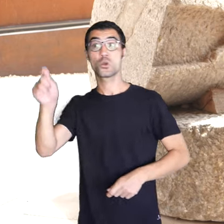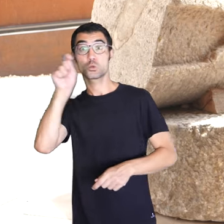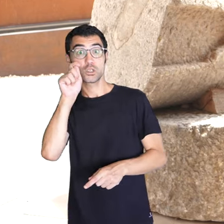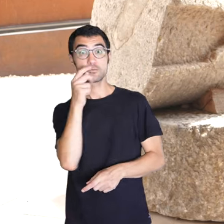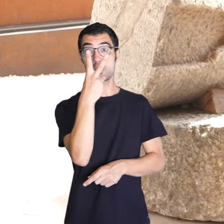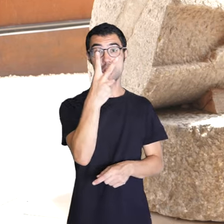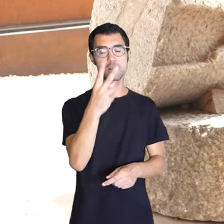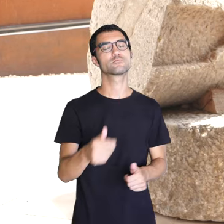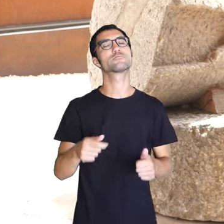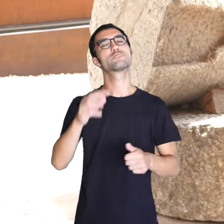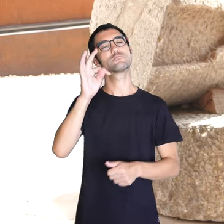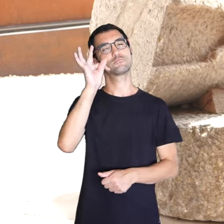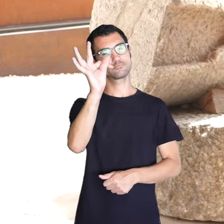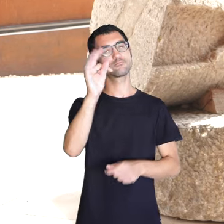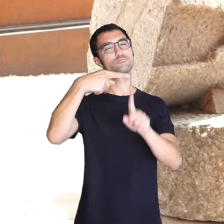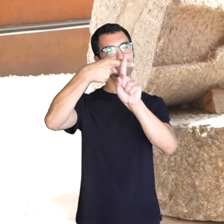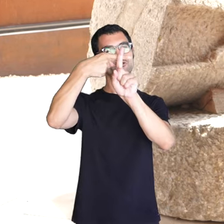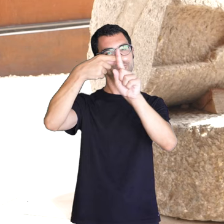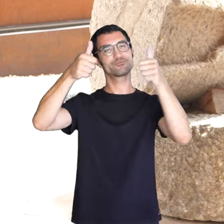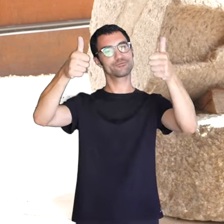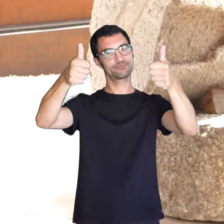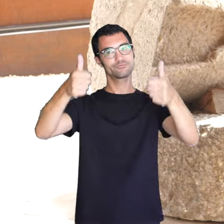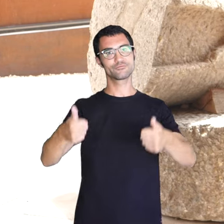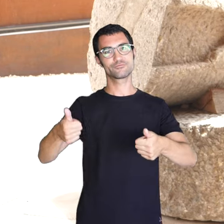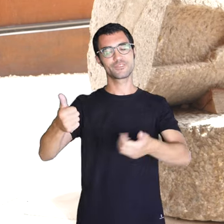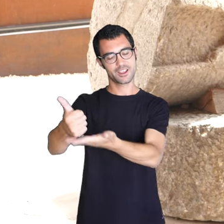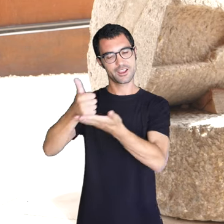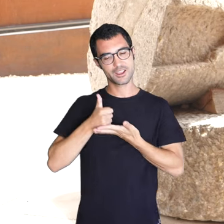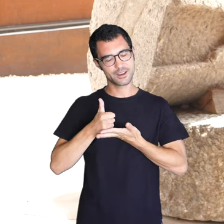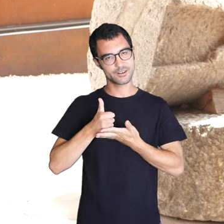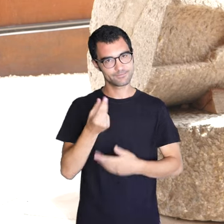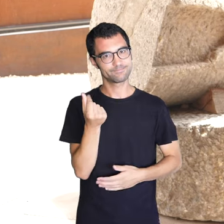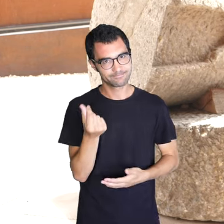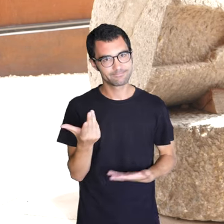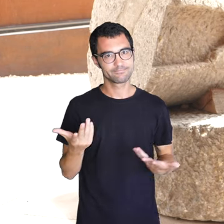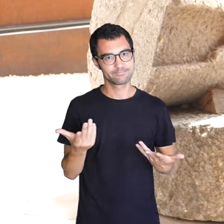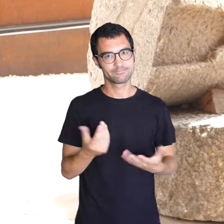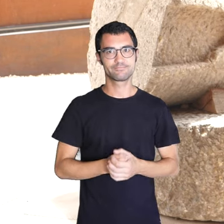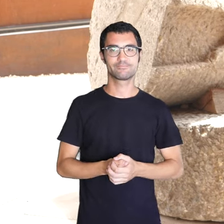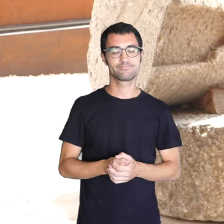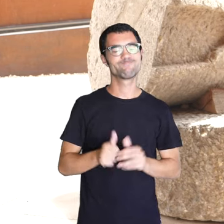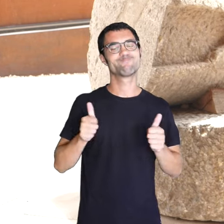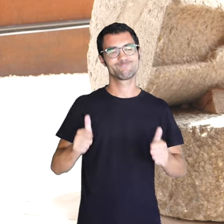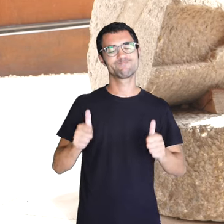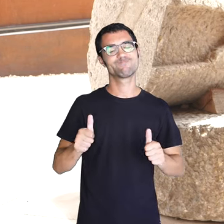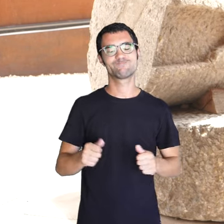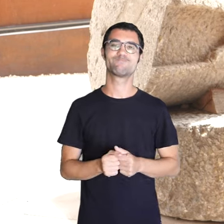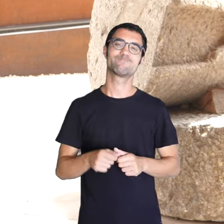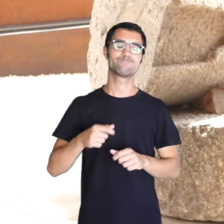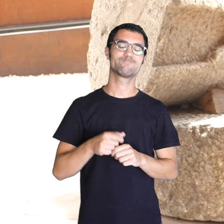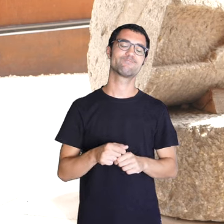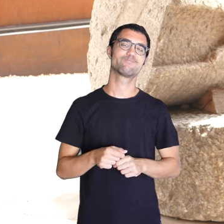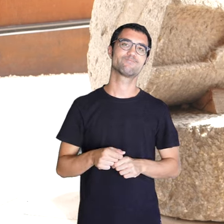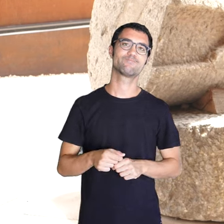és una bona cosa. És una mica d'ajuda que sempre ve bé.